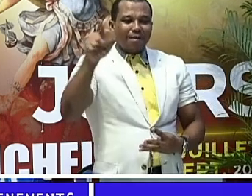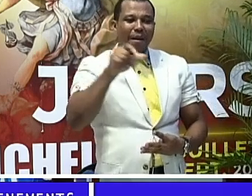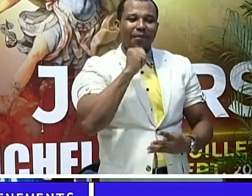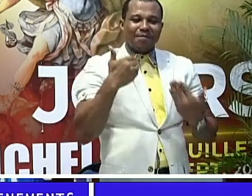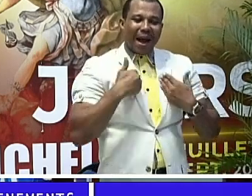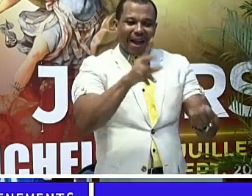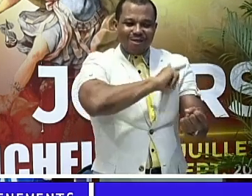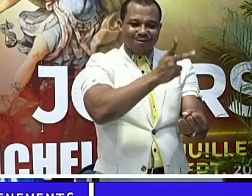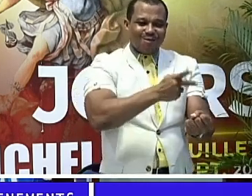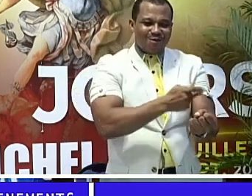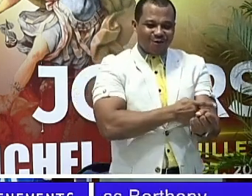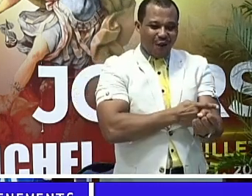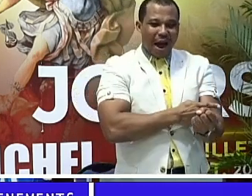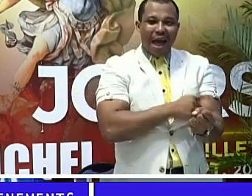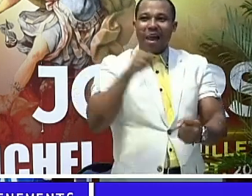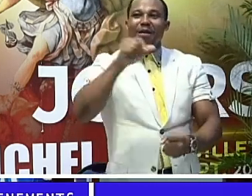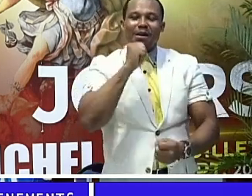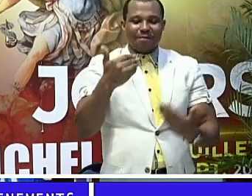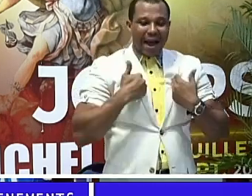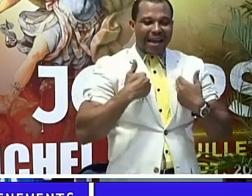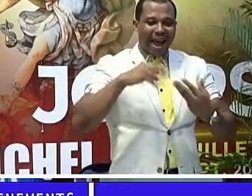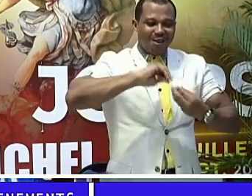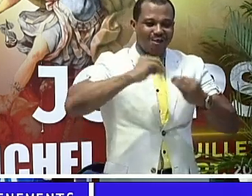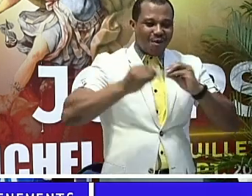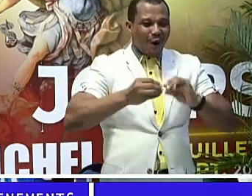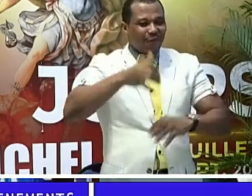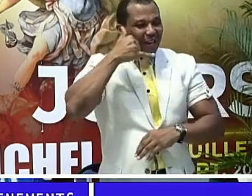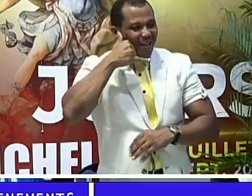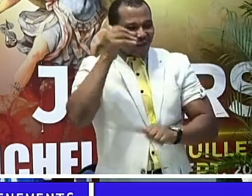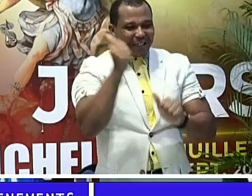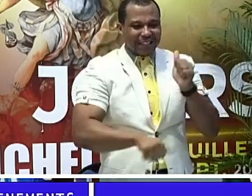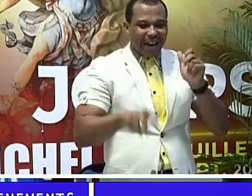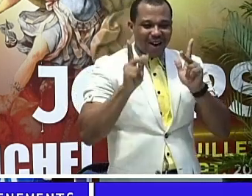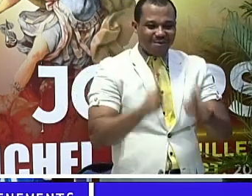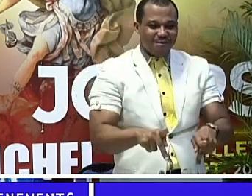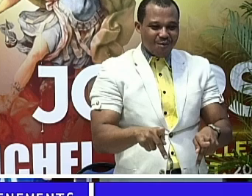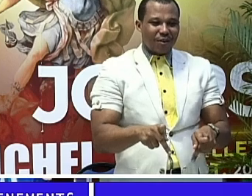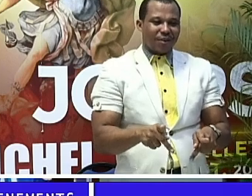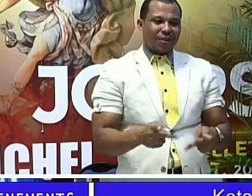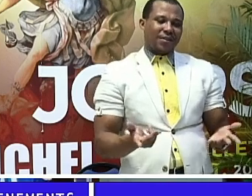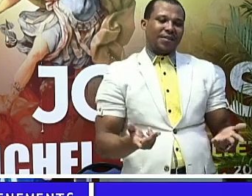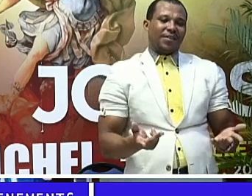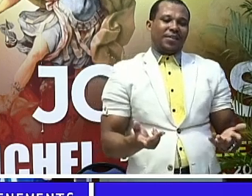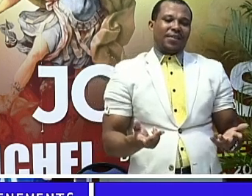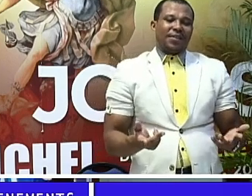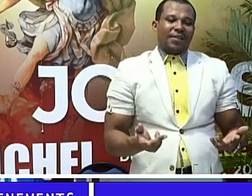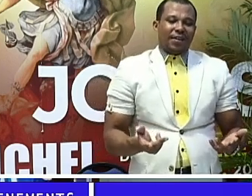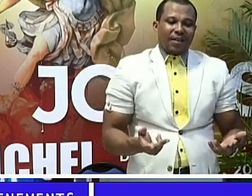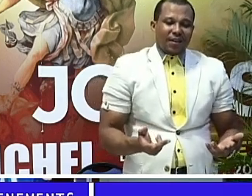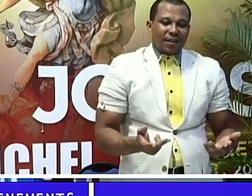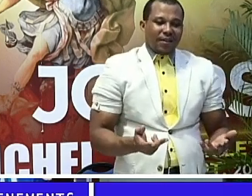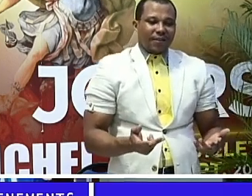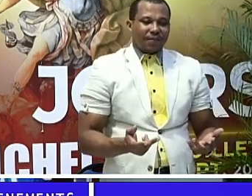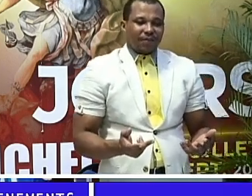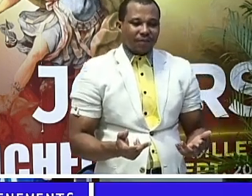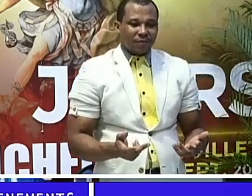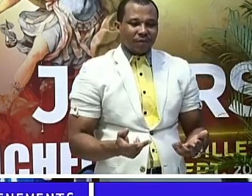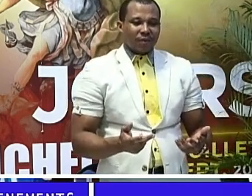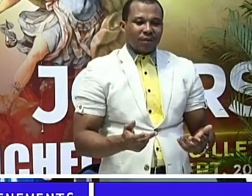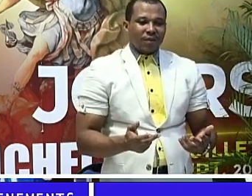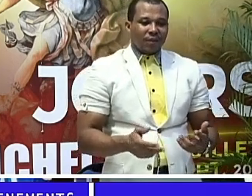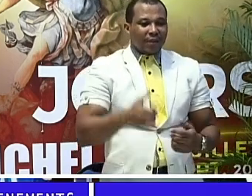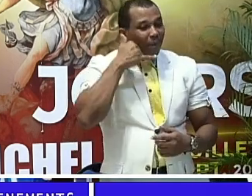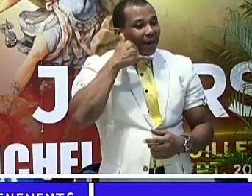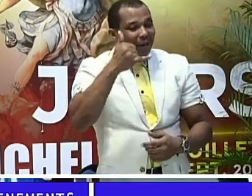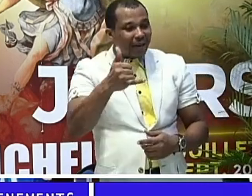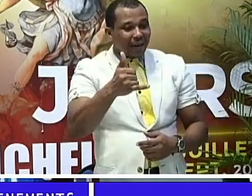téléphone chaque nègre, moi qui poste n'importe bêtise sans que je ne comprenne l'information. Si vous avez moi même t'après les tout dans